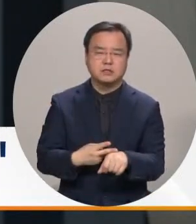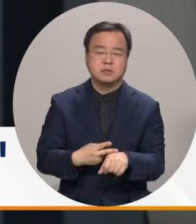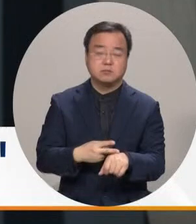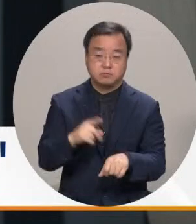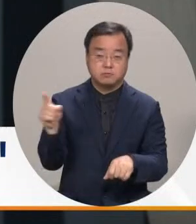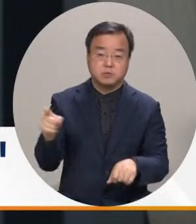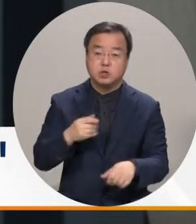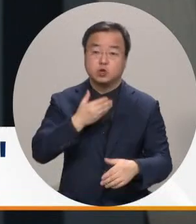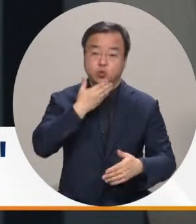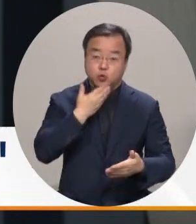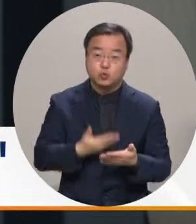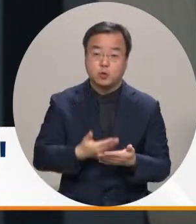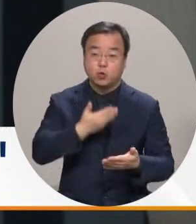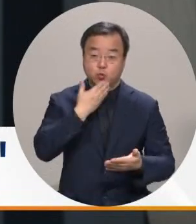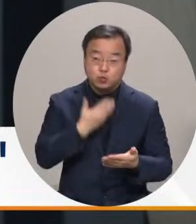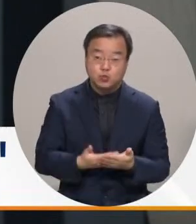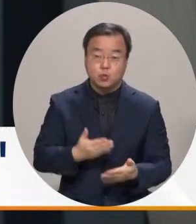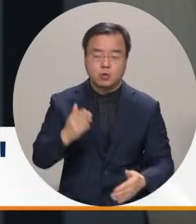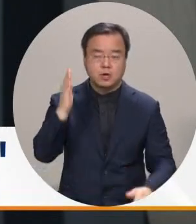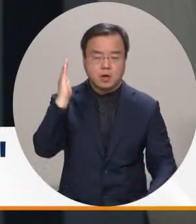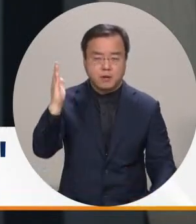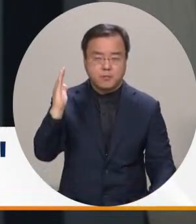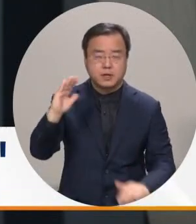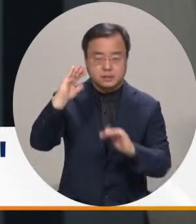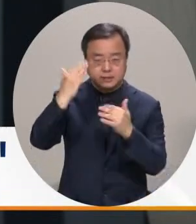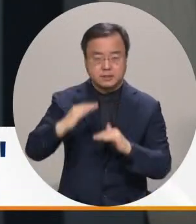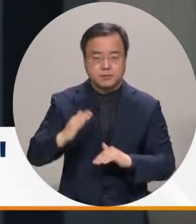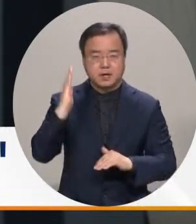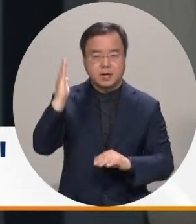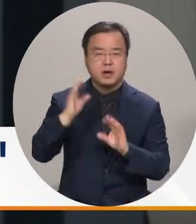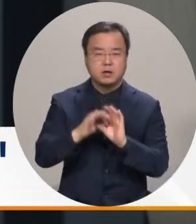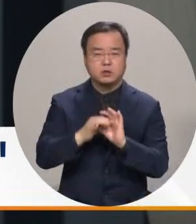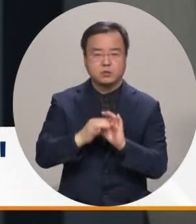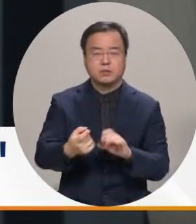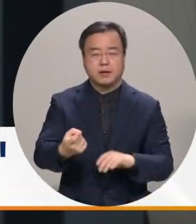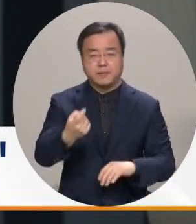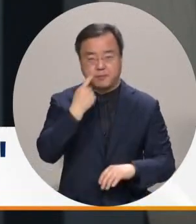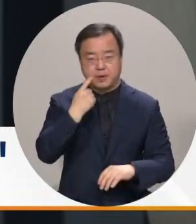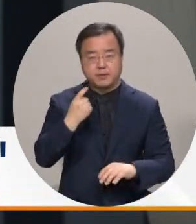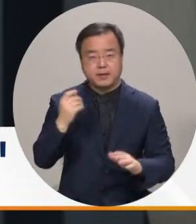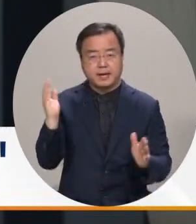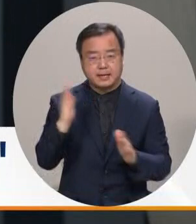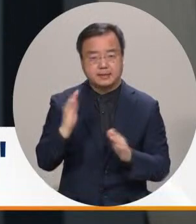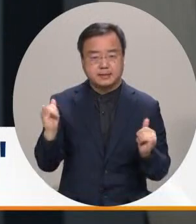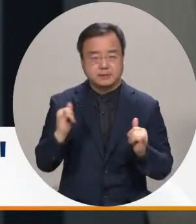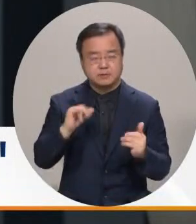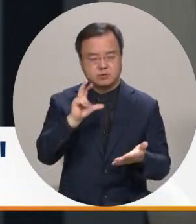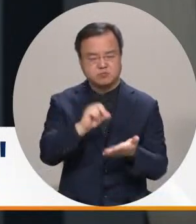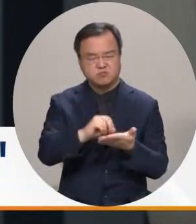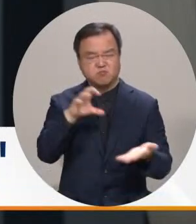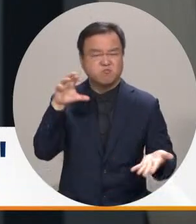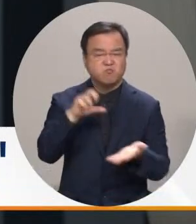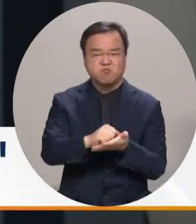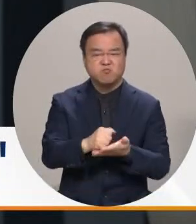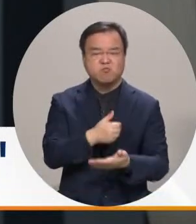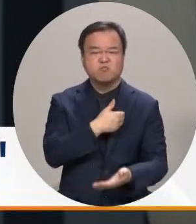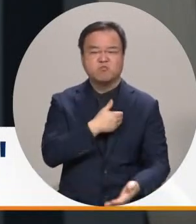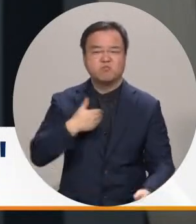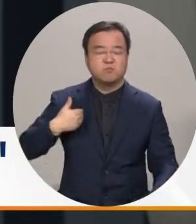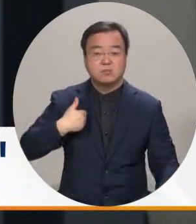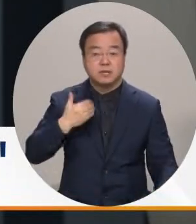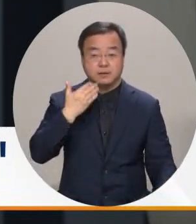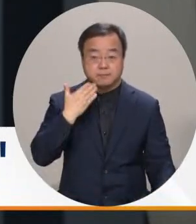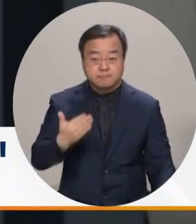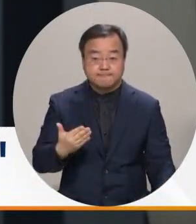중요하다라고 하는 그 출제 요소들을 강의를 통해서 습득을 하는 친구들은 문제를 장악하는 힘이 생깁니다 그래서